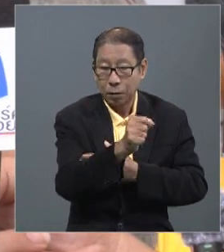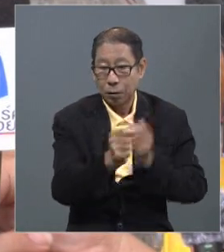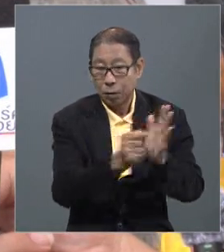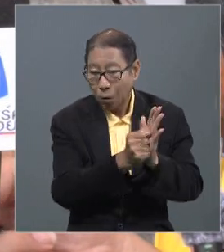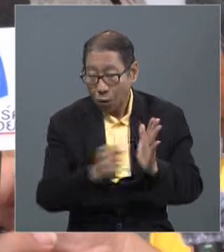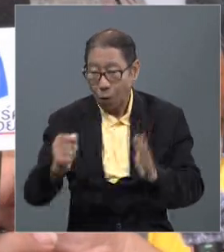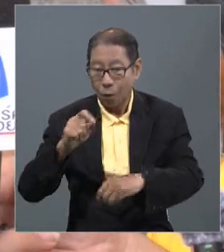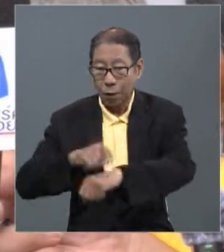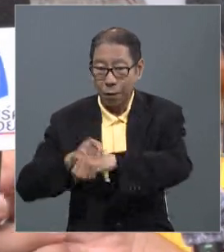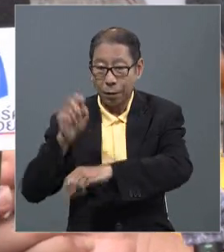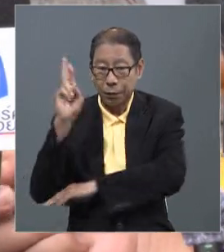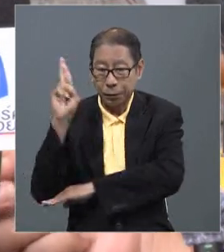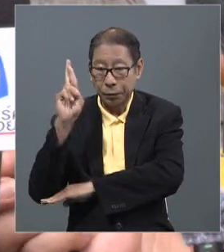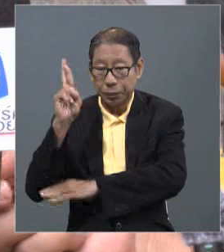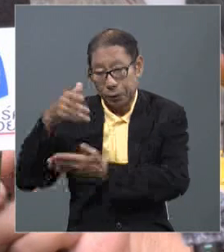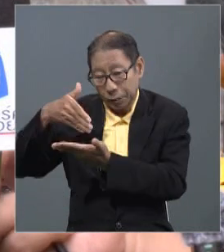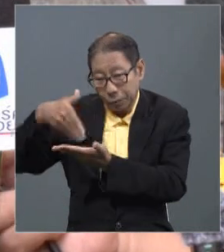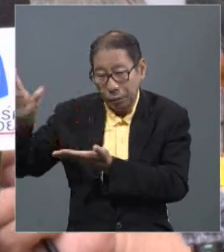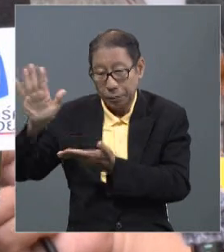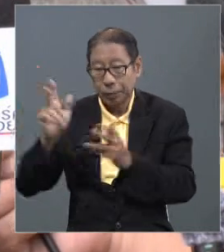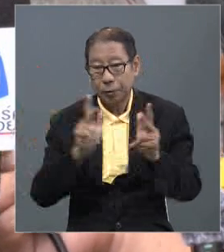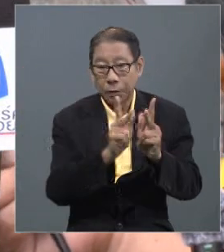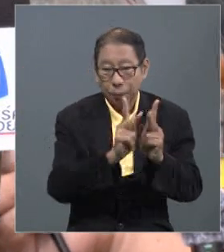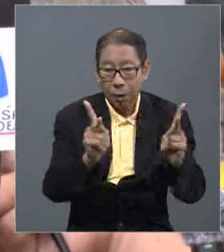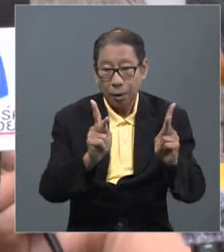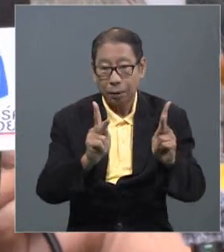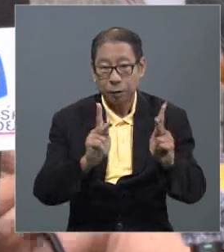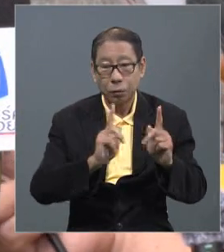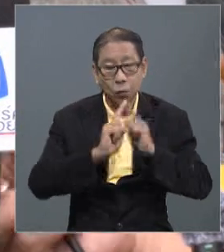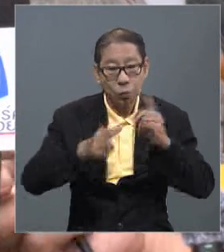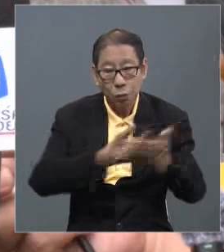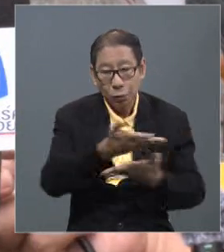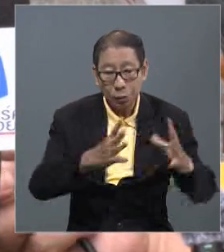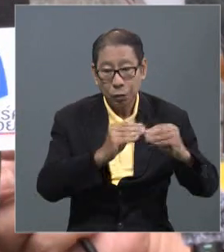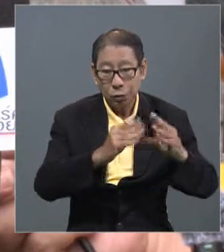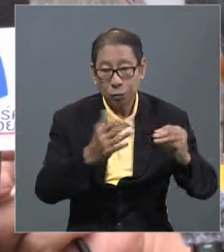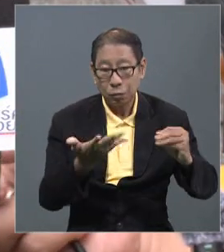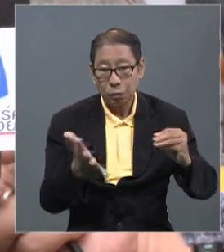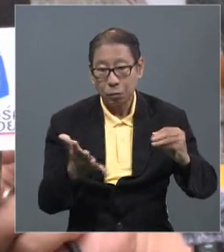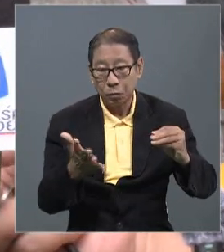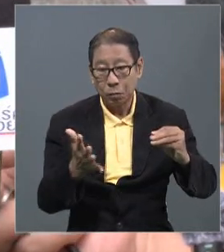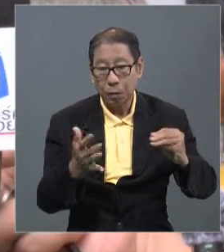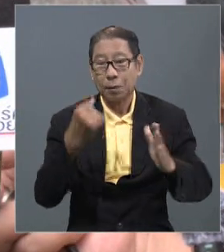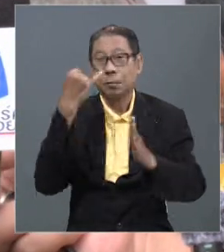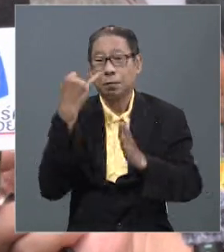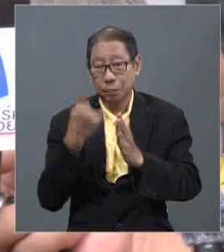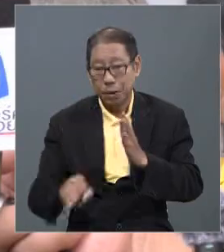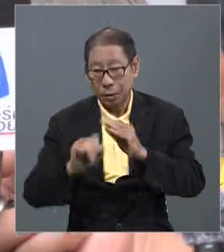งนะครับกรรมการสอบสวนยังไม่ได้ประชุมเลยนะครับนะเพราะฉะนั้นอันนี้มันผิดชัดเจ